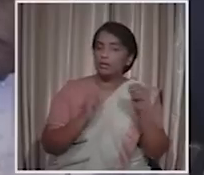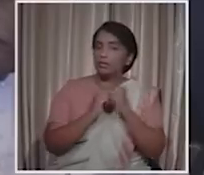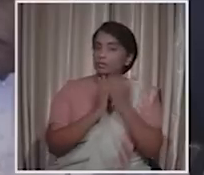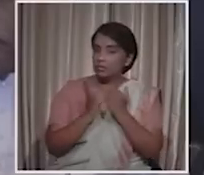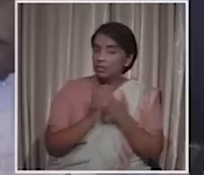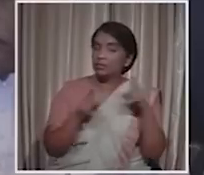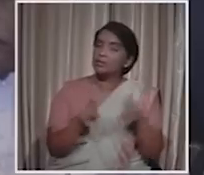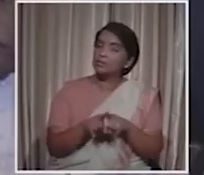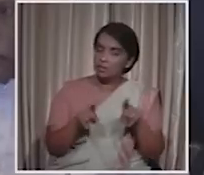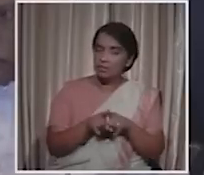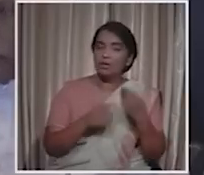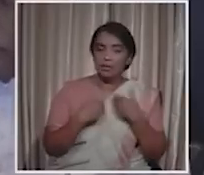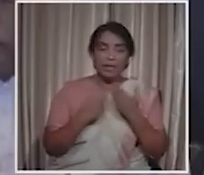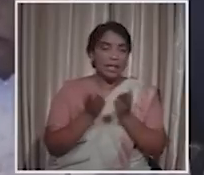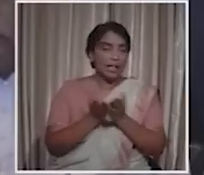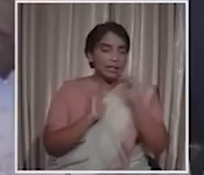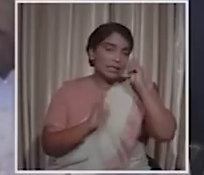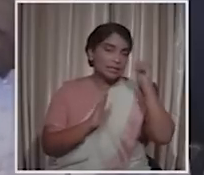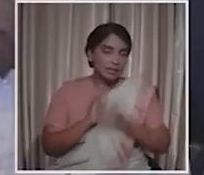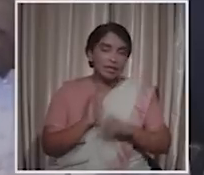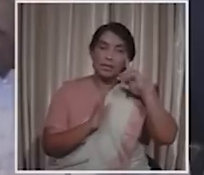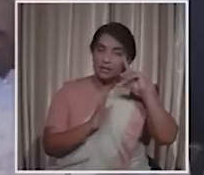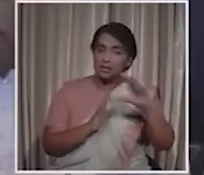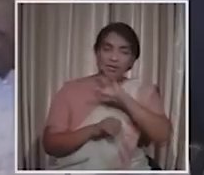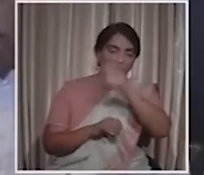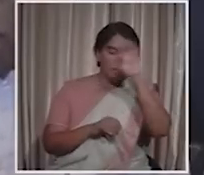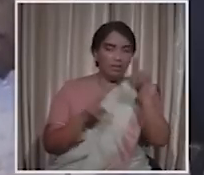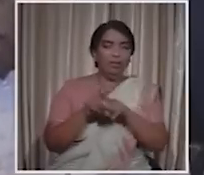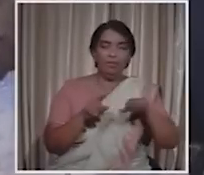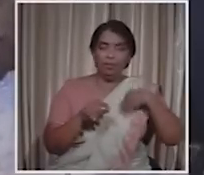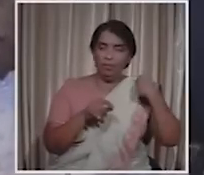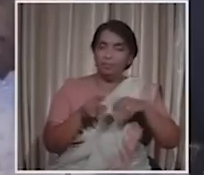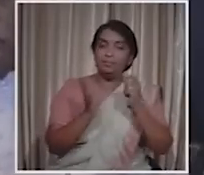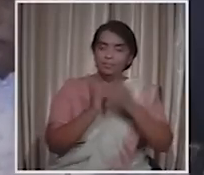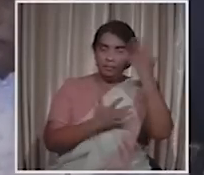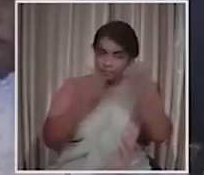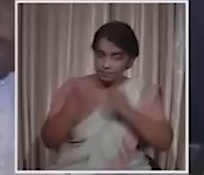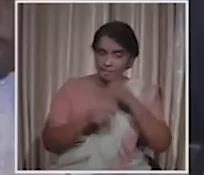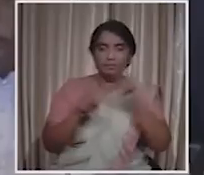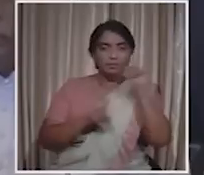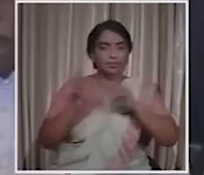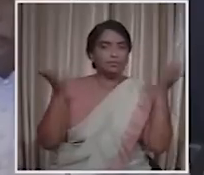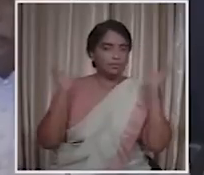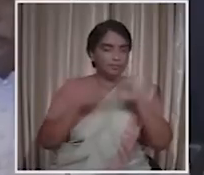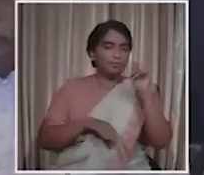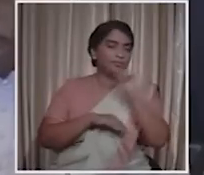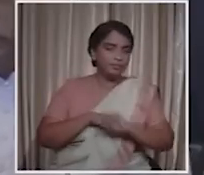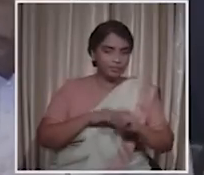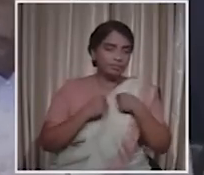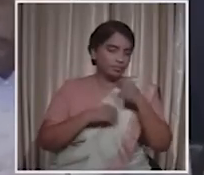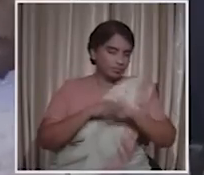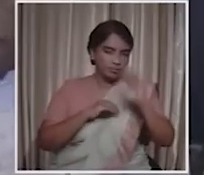වලට සමාන්තරව අපි ඉන්දියාව, ජපානය, චීනය රටවල් මූලිකත්වයෙන් ණය ආධාර සමුළුවක් සංවිධානය කරන්නට